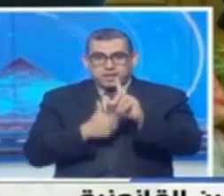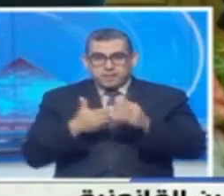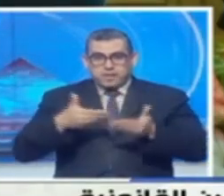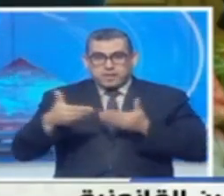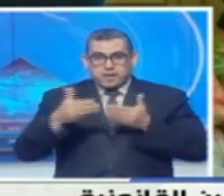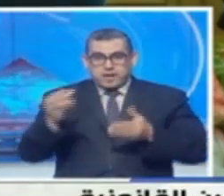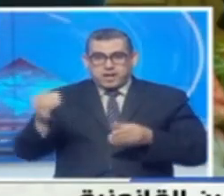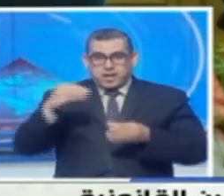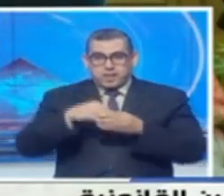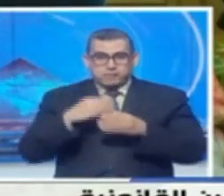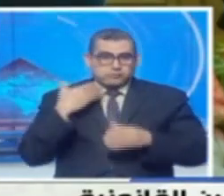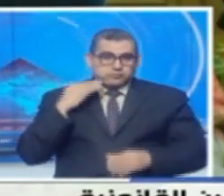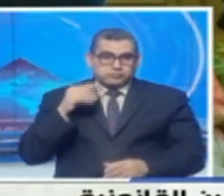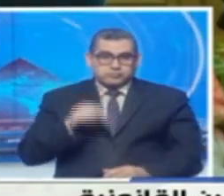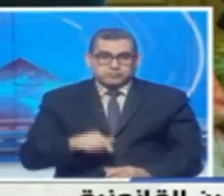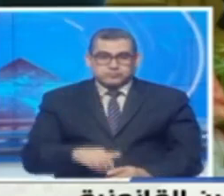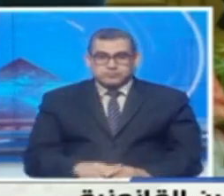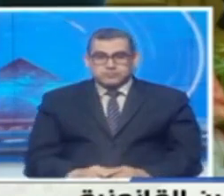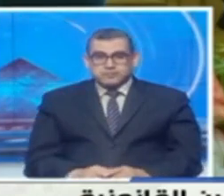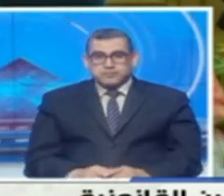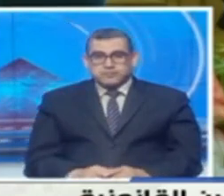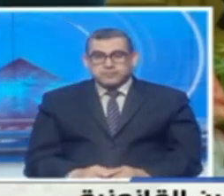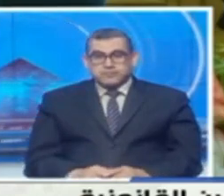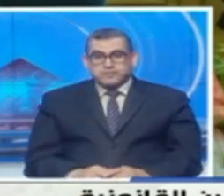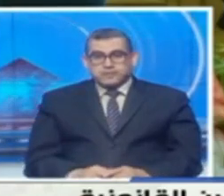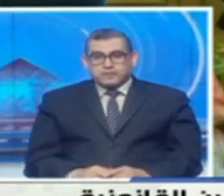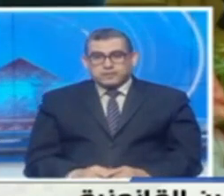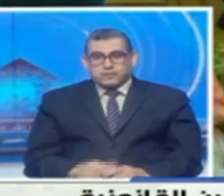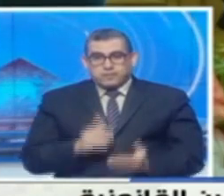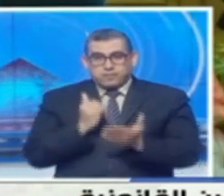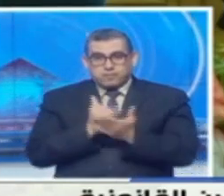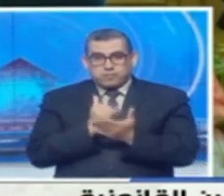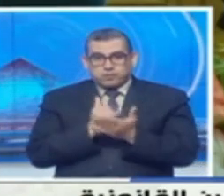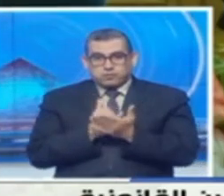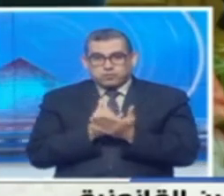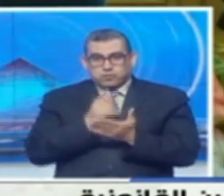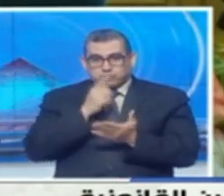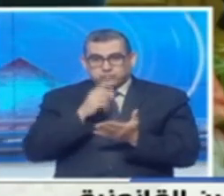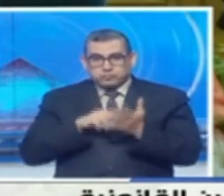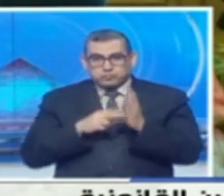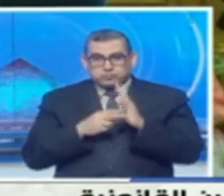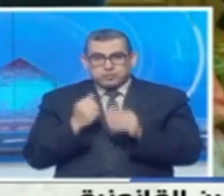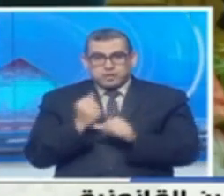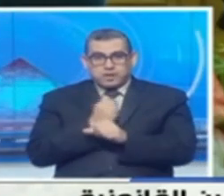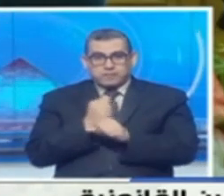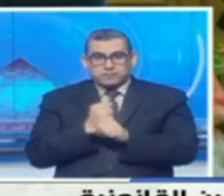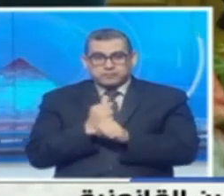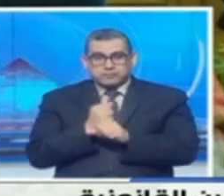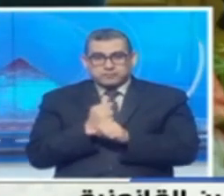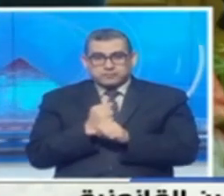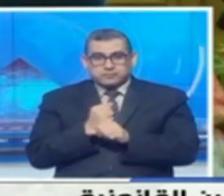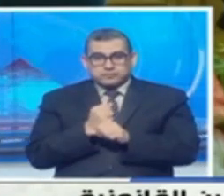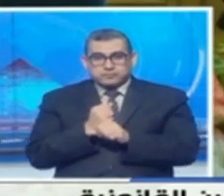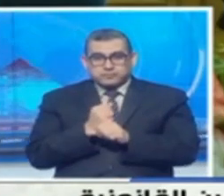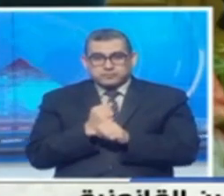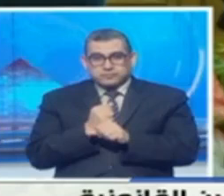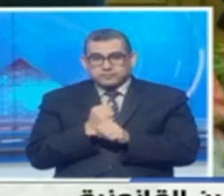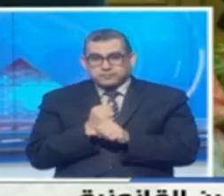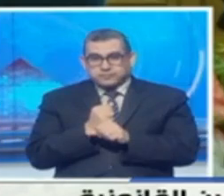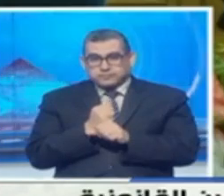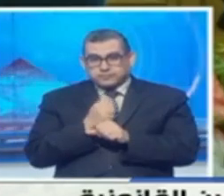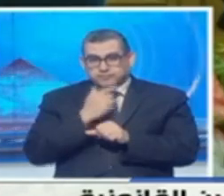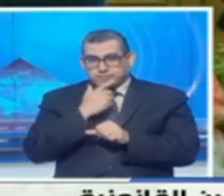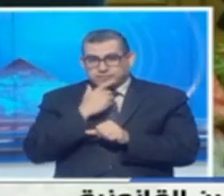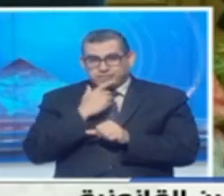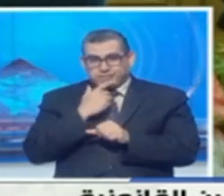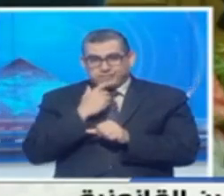الإدارية العريقة. إن المسؤولية الملقاة على عاتقكم بالانضمام لهذه الهيئة